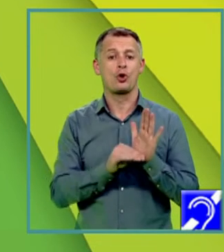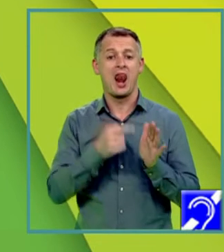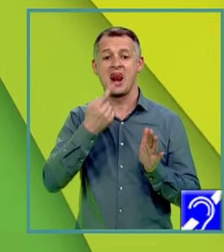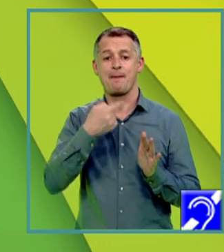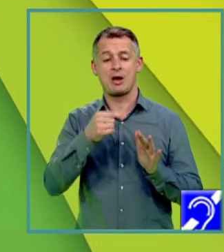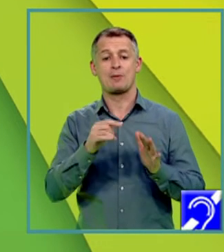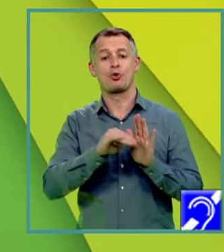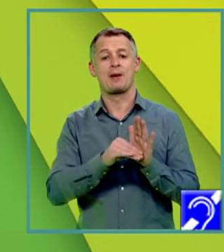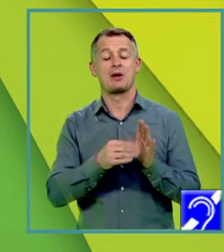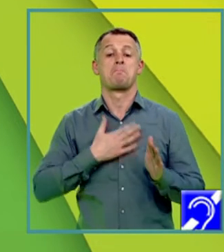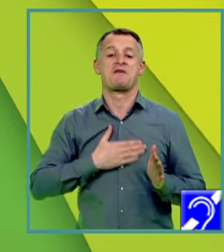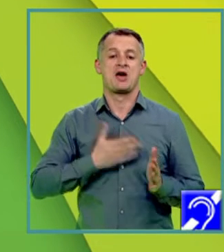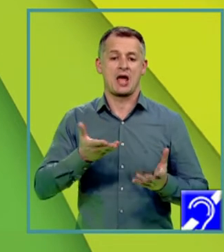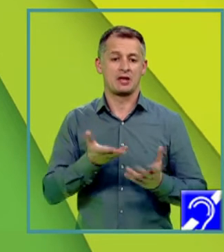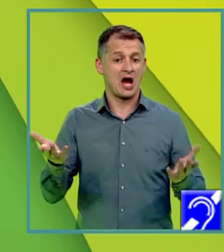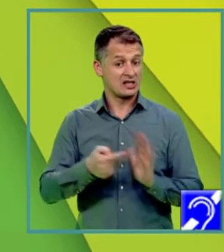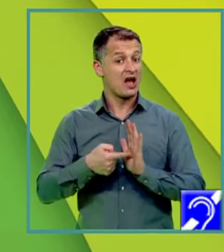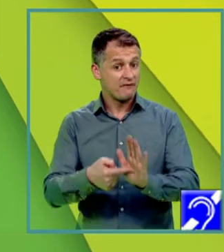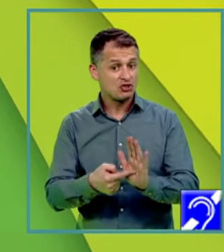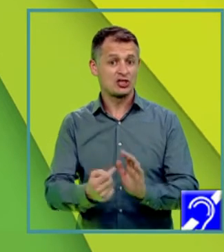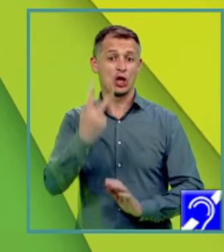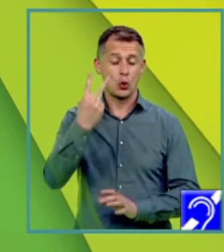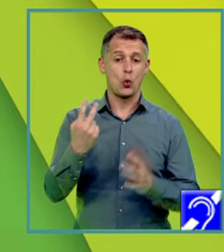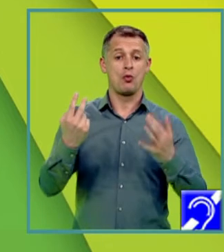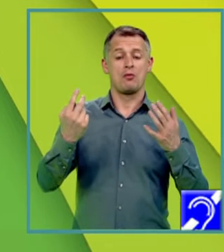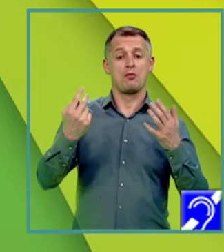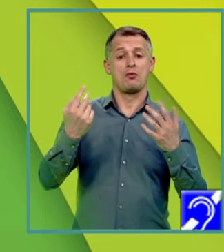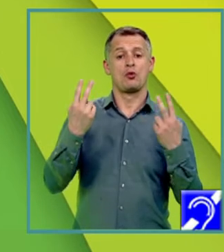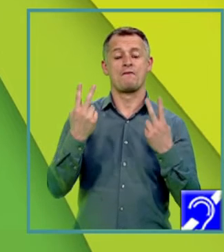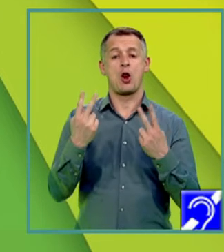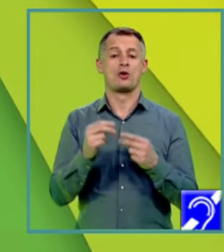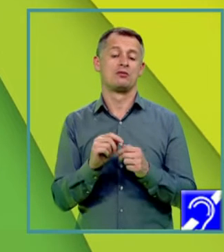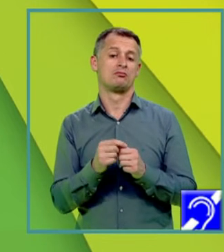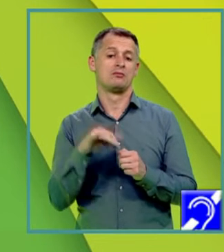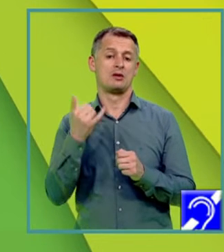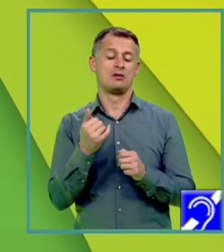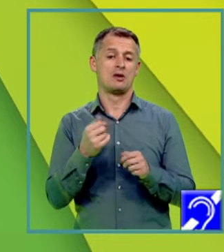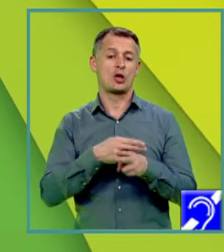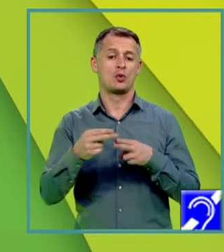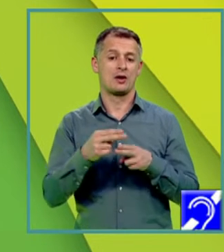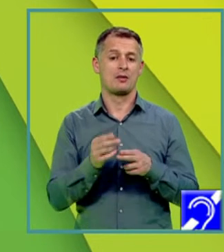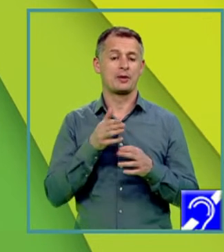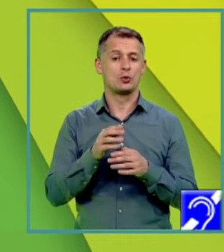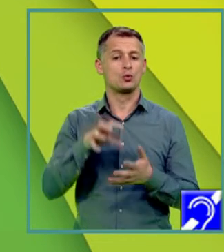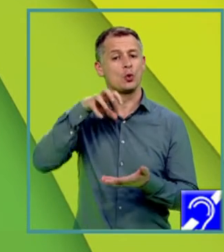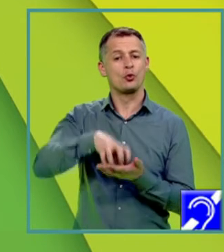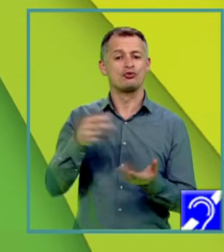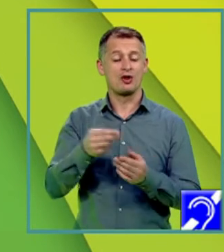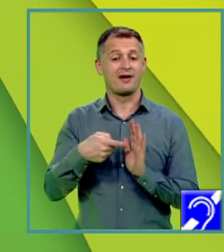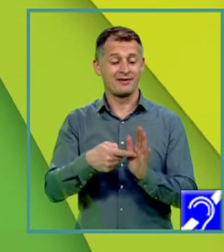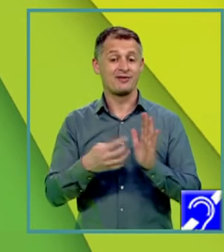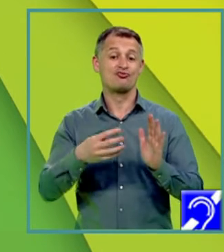preferat care să afișeze două valori naturale separate prin câte un spațiu reprezentând cel mai mare divizor comun